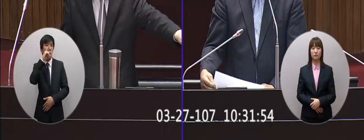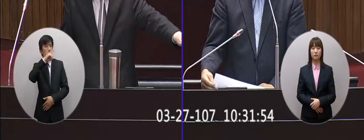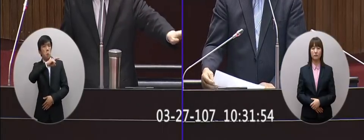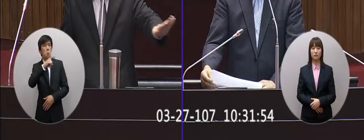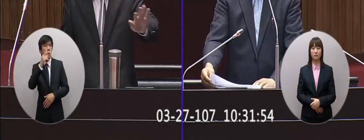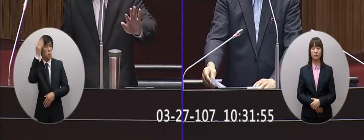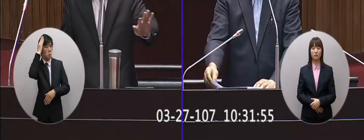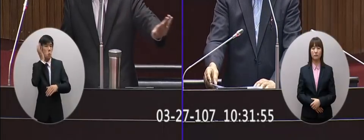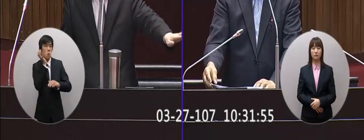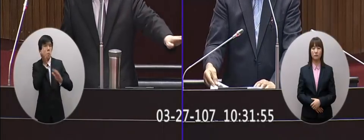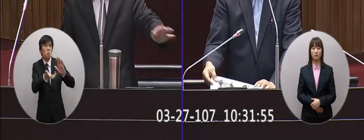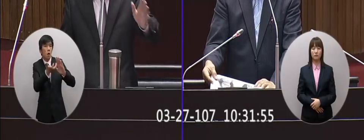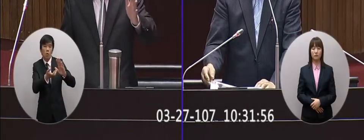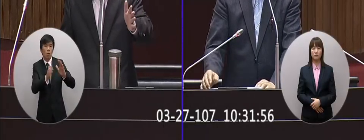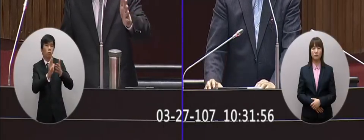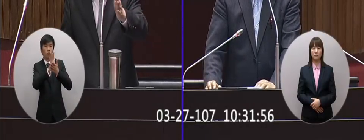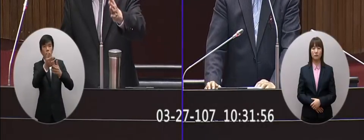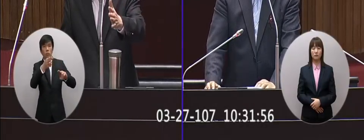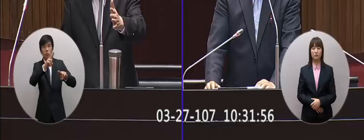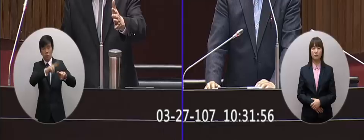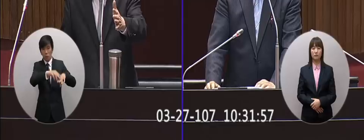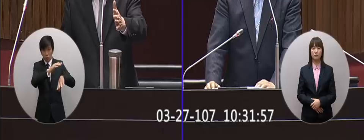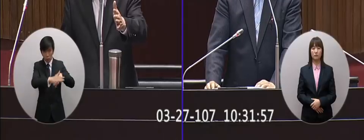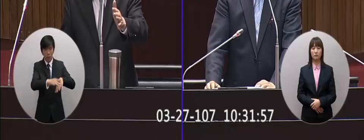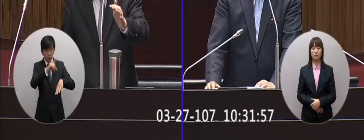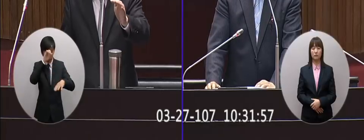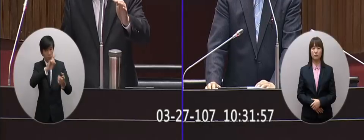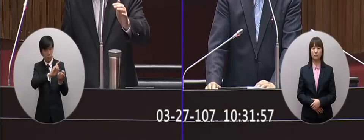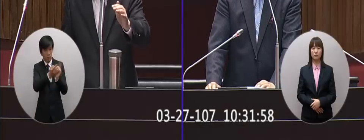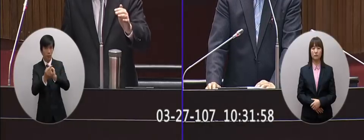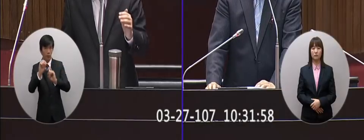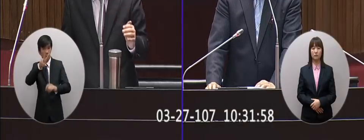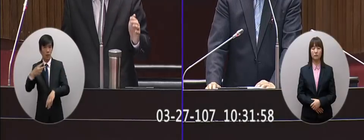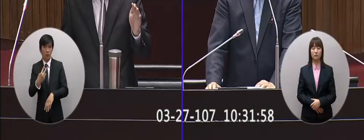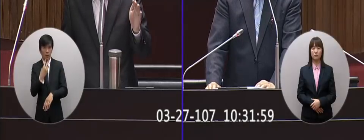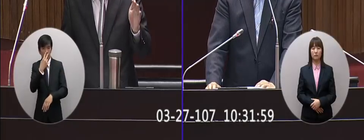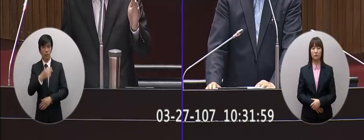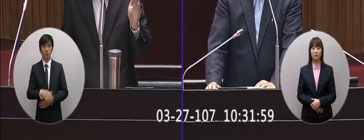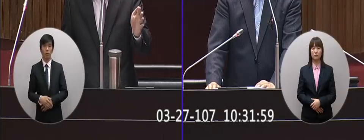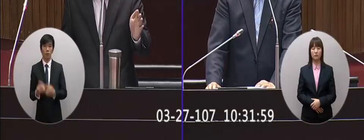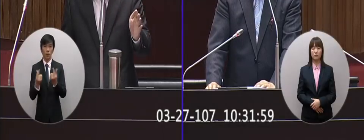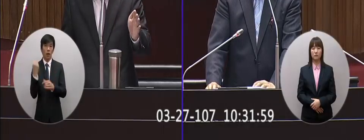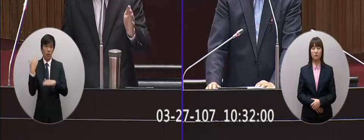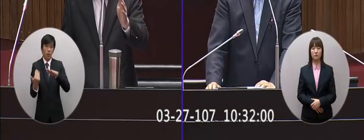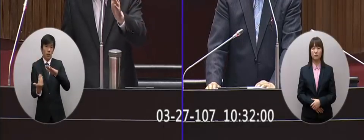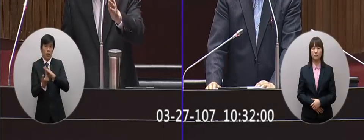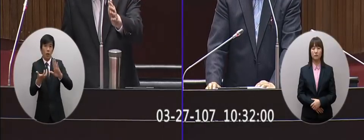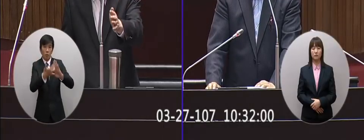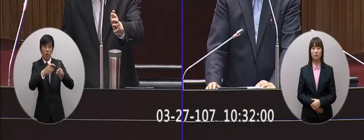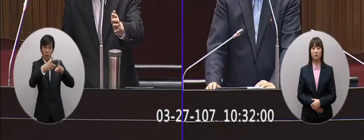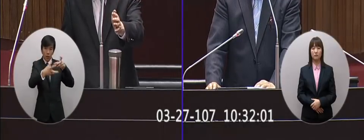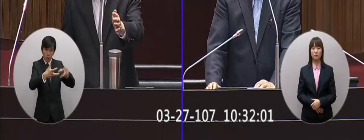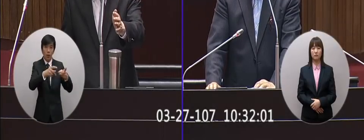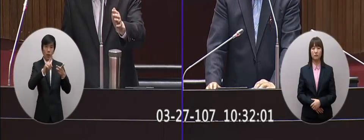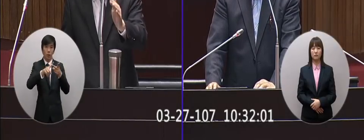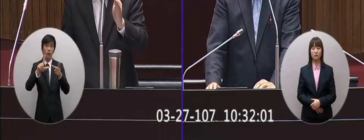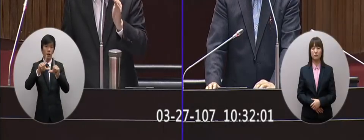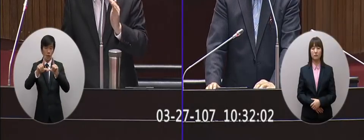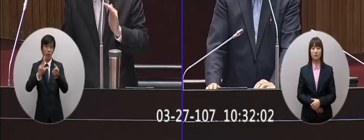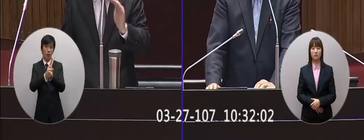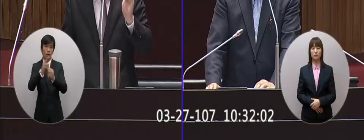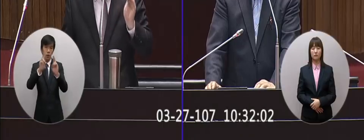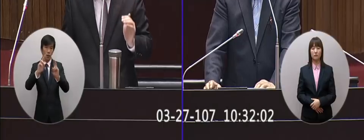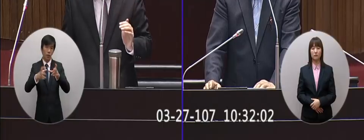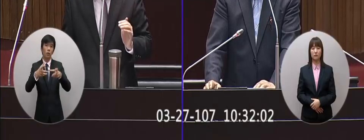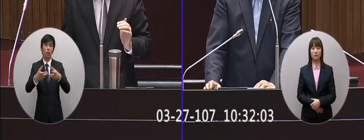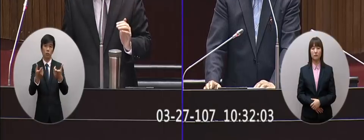给它除役，我们给它除役，然后改为天然气。包括这个兴达火力发电厂或是大林电厂，其